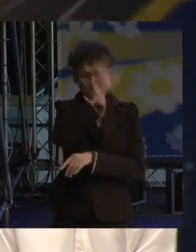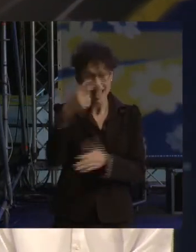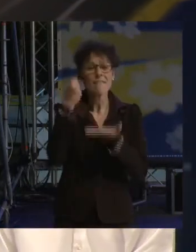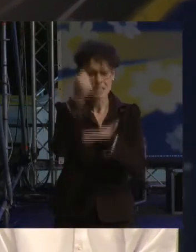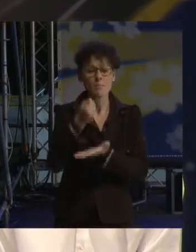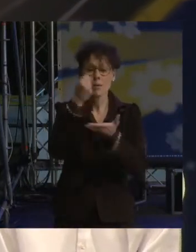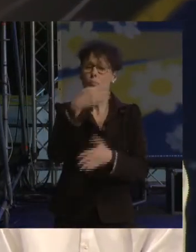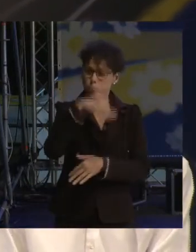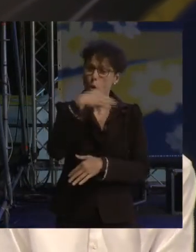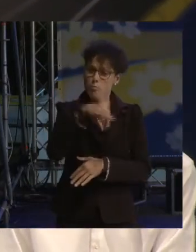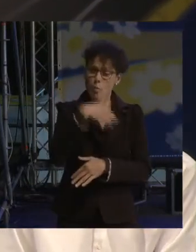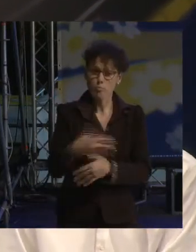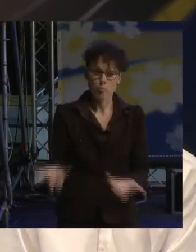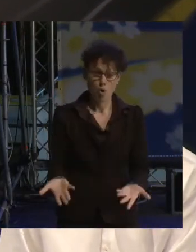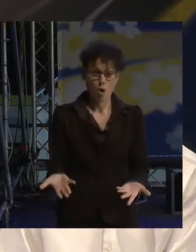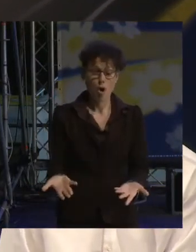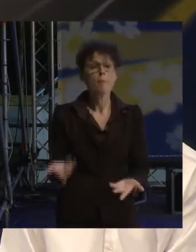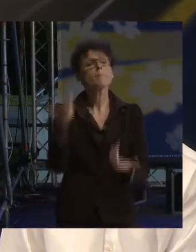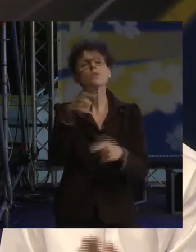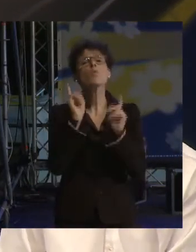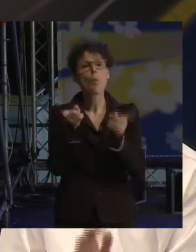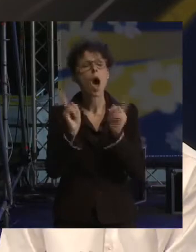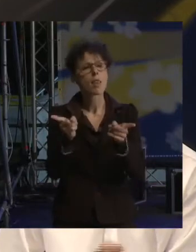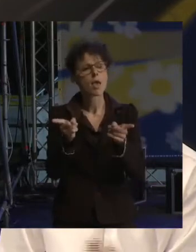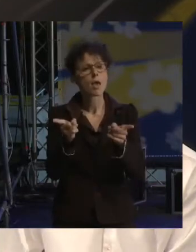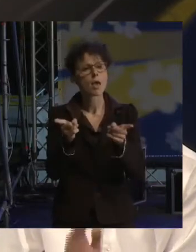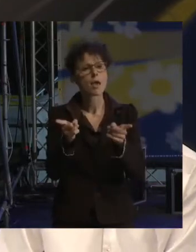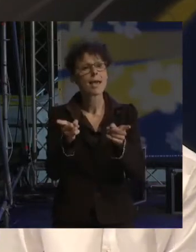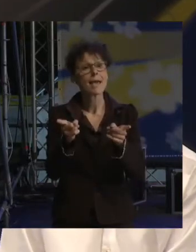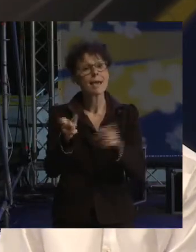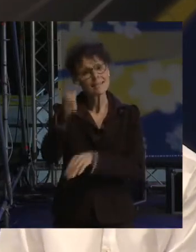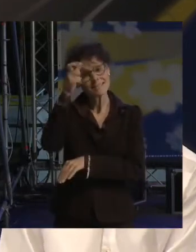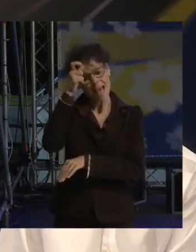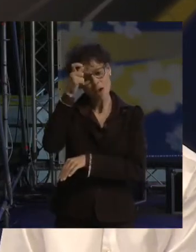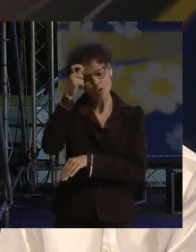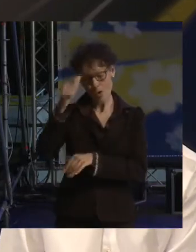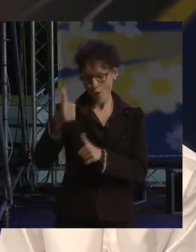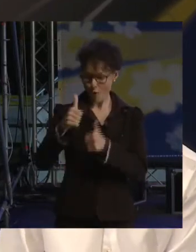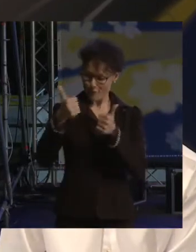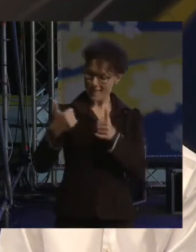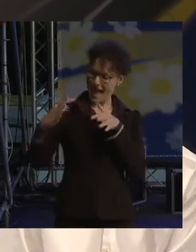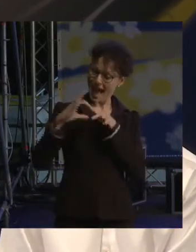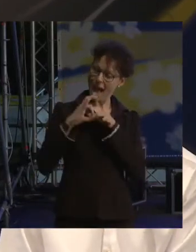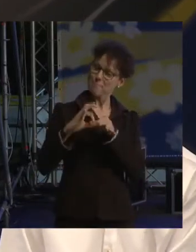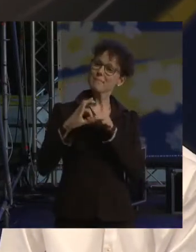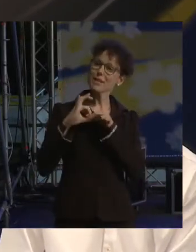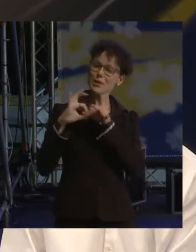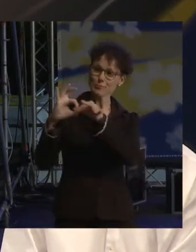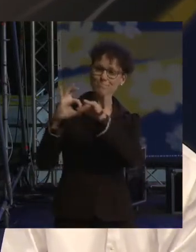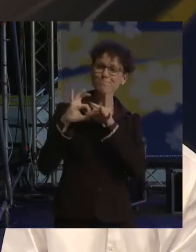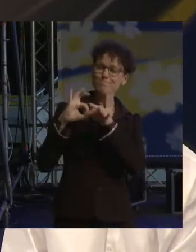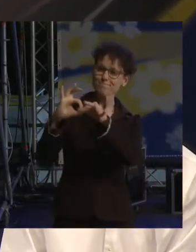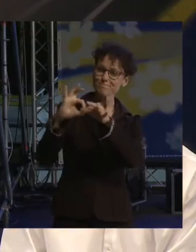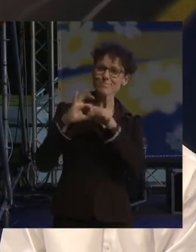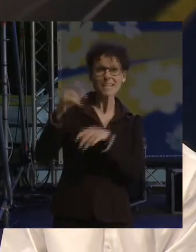paese per un semplice fatto che se è uno stato amico se uno stato collaboratore c'è uno stato che